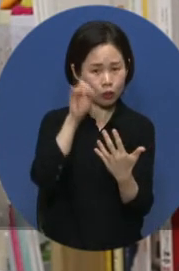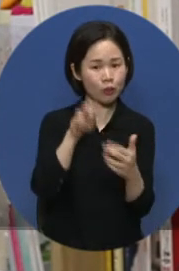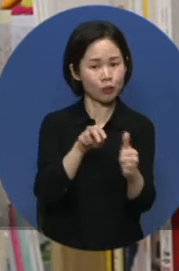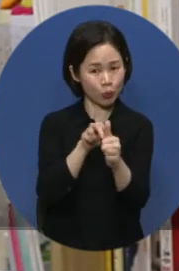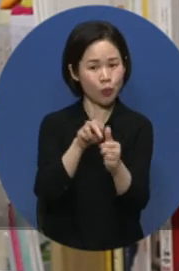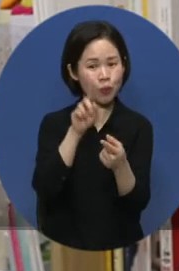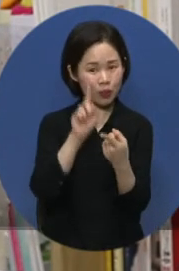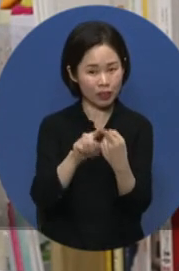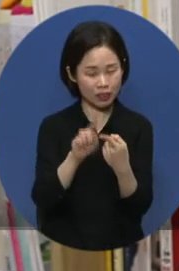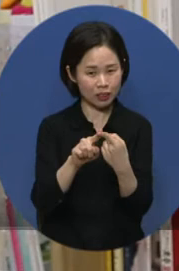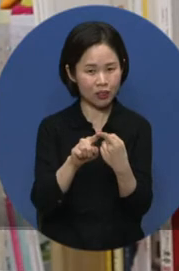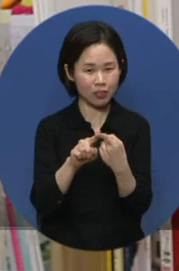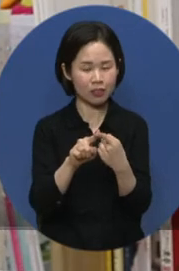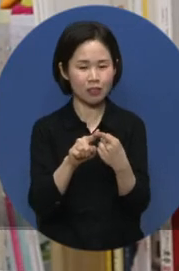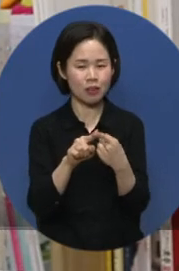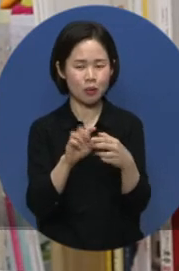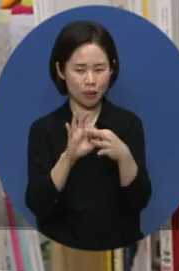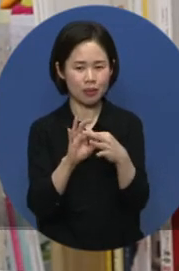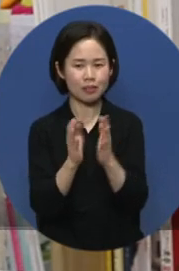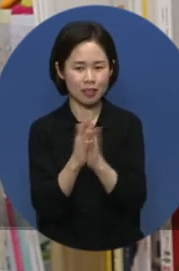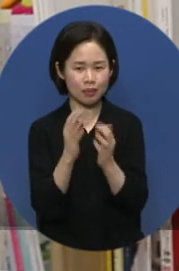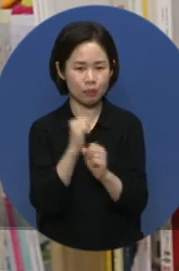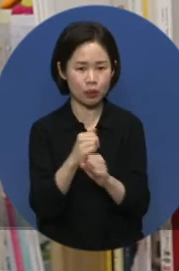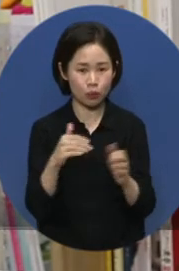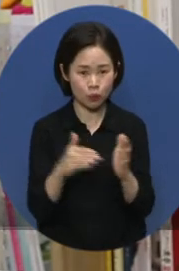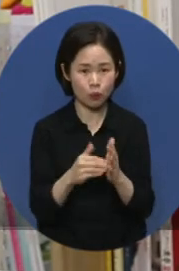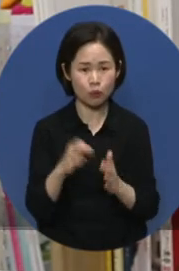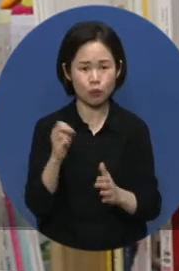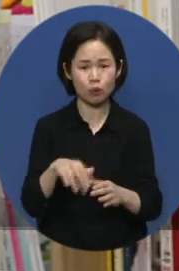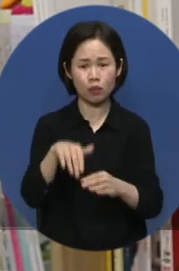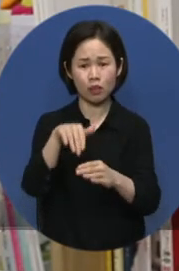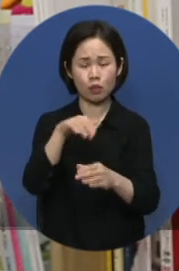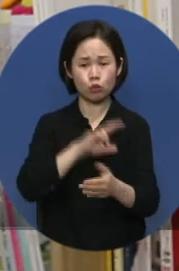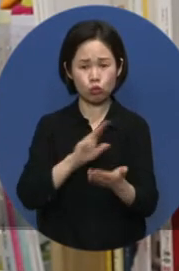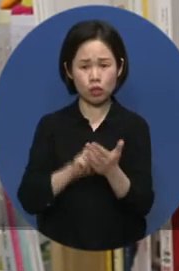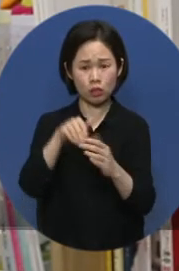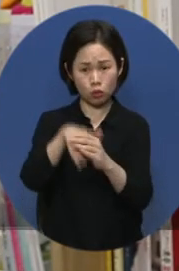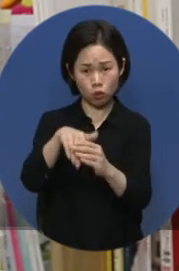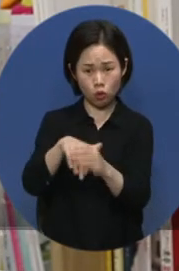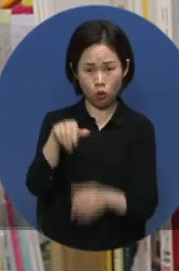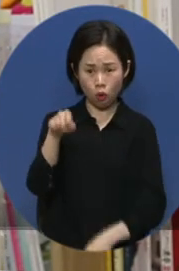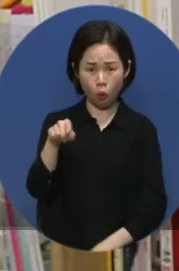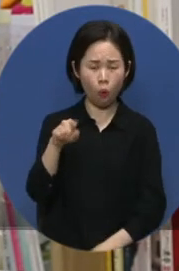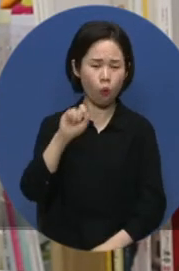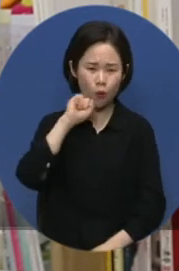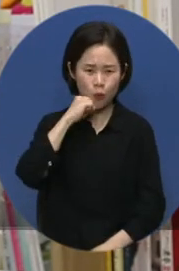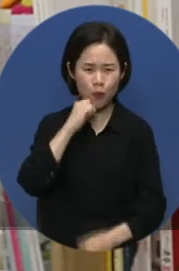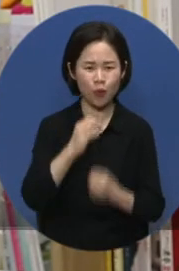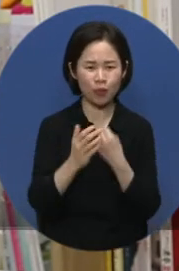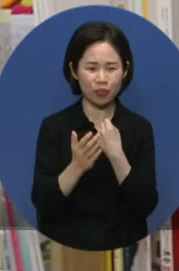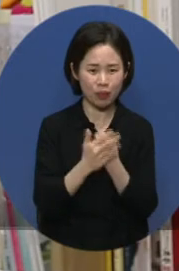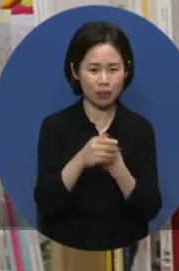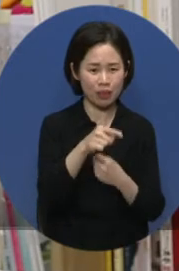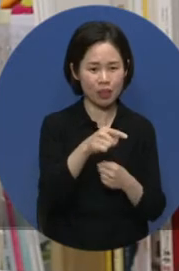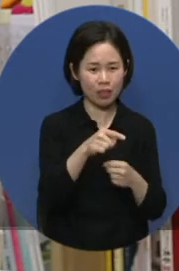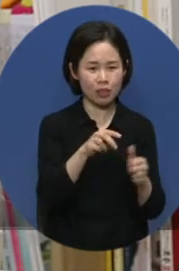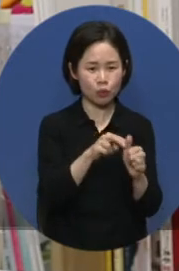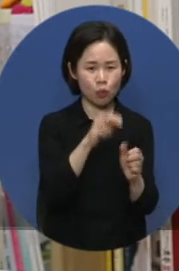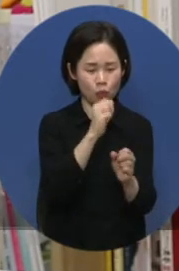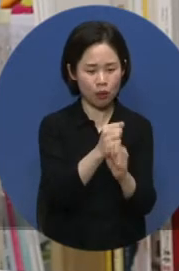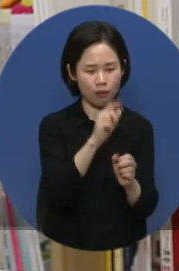사실 이 선거라는 주제가 너무 어려워서 이거 만드는 과정에서도 많은 당사자분들을